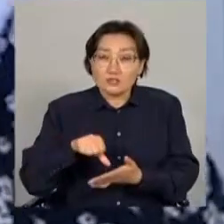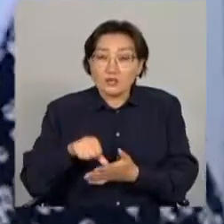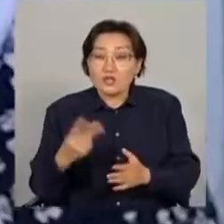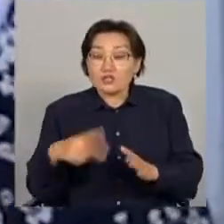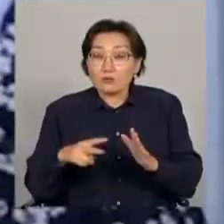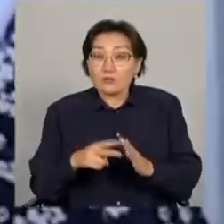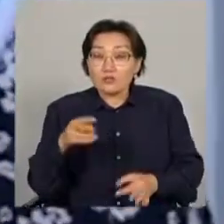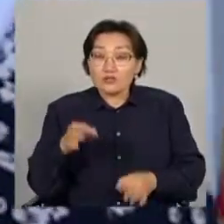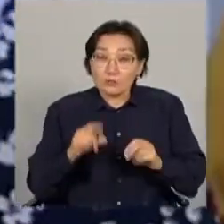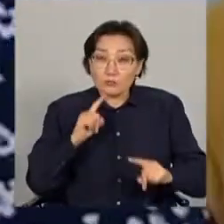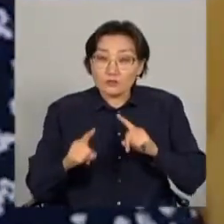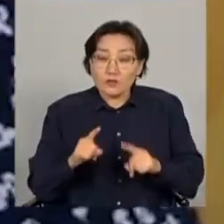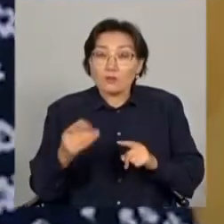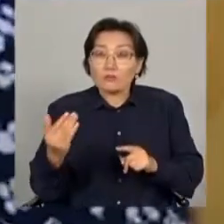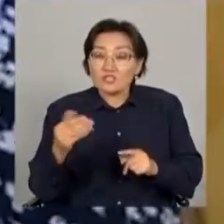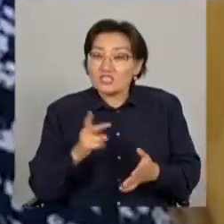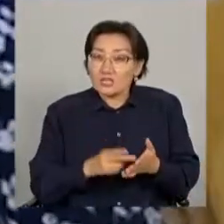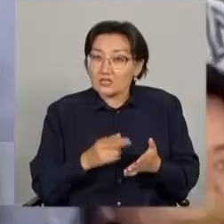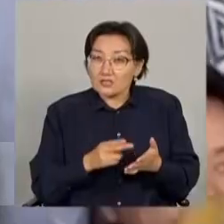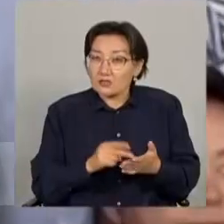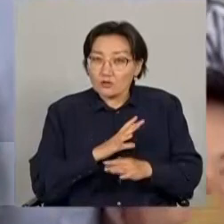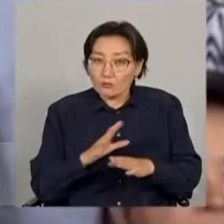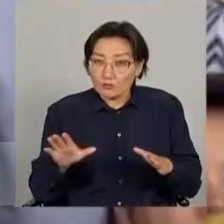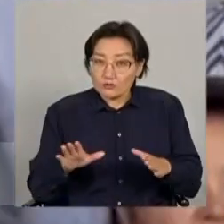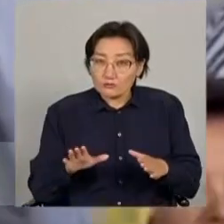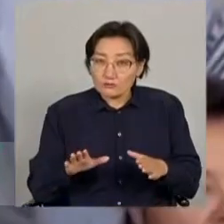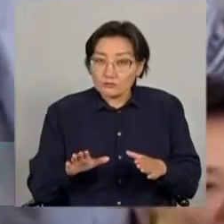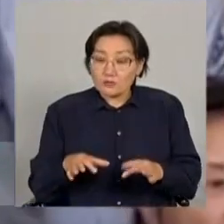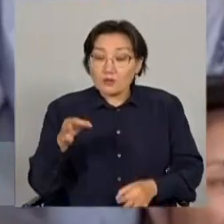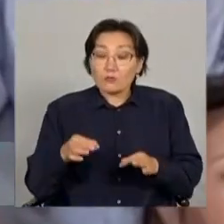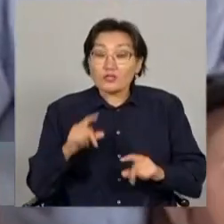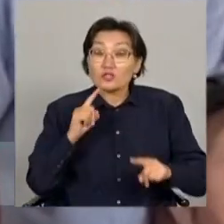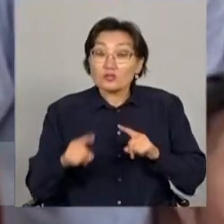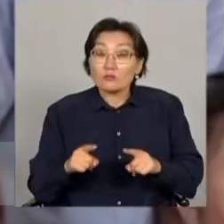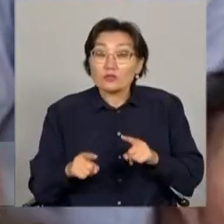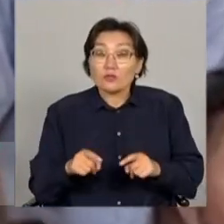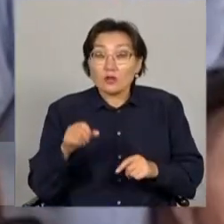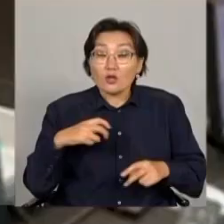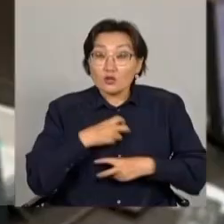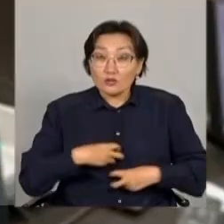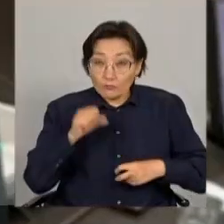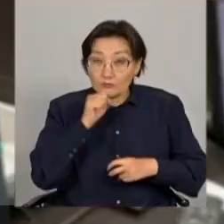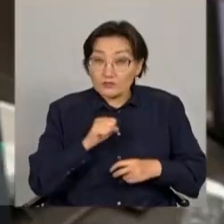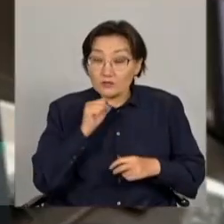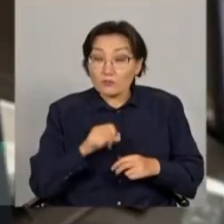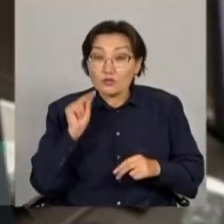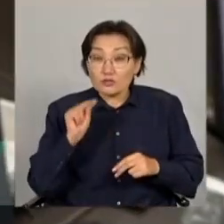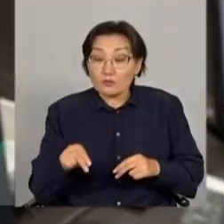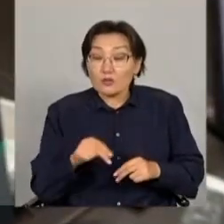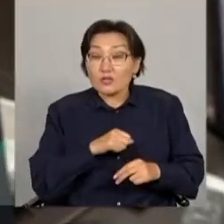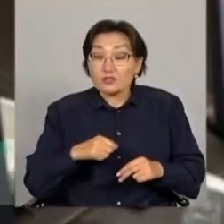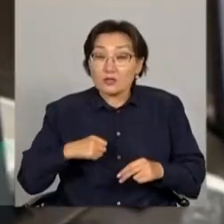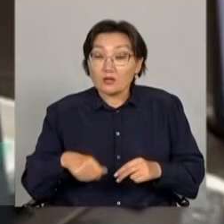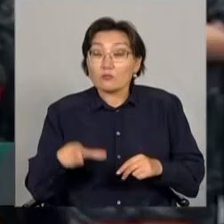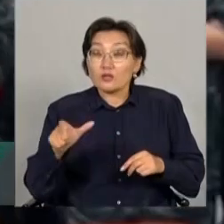отырысында бірде бір қойған олардың дәлелдері дәлелденген жоқ. Айта кетейік, сот отырысына қой ұрлады деп күдікке ілініп, соңында өзі